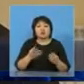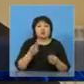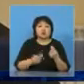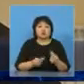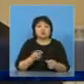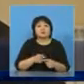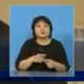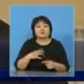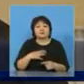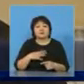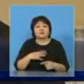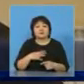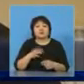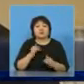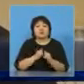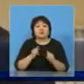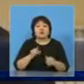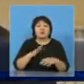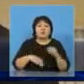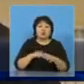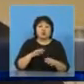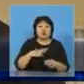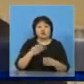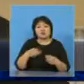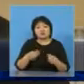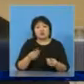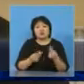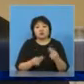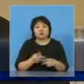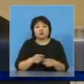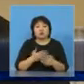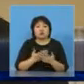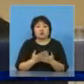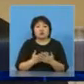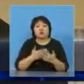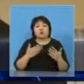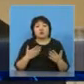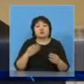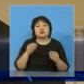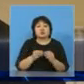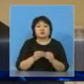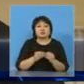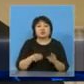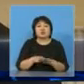игрушки для развития моторики, игрушки взяли. То есть около более, наверное, 10